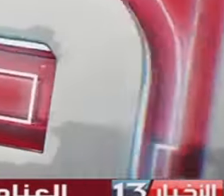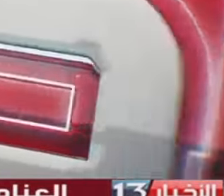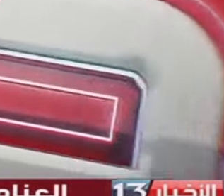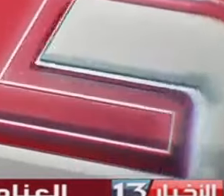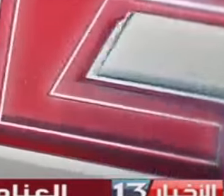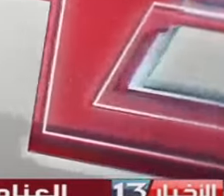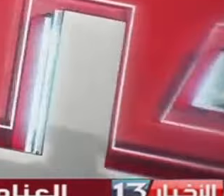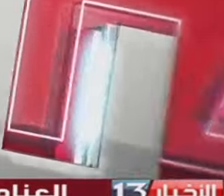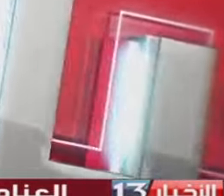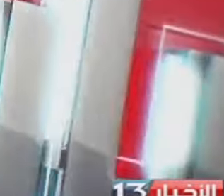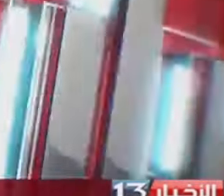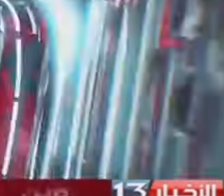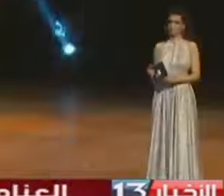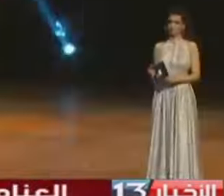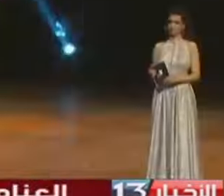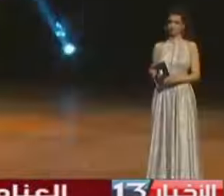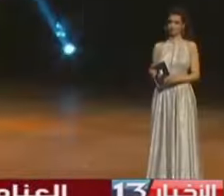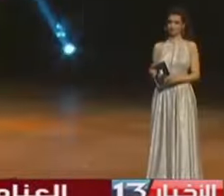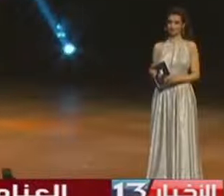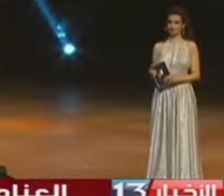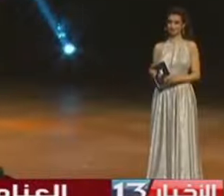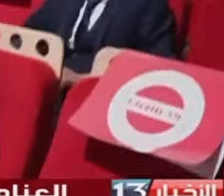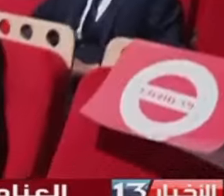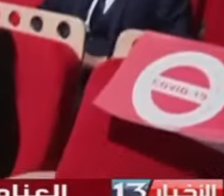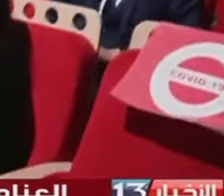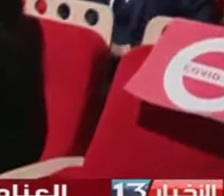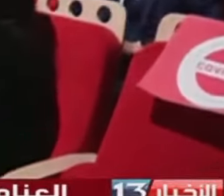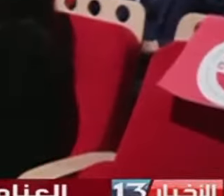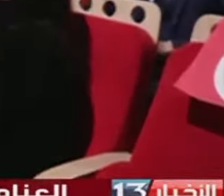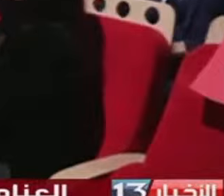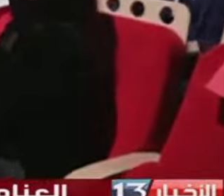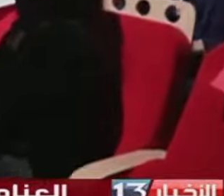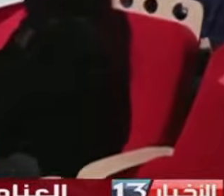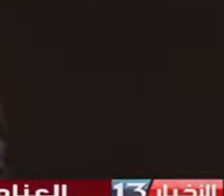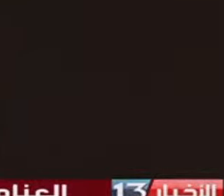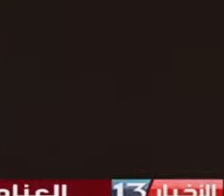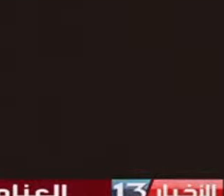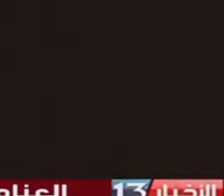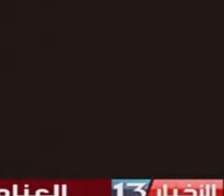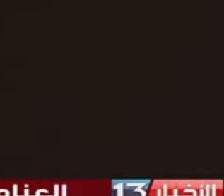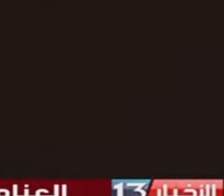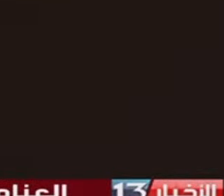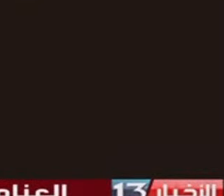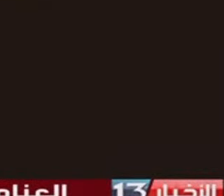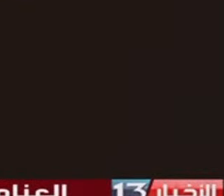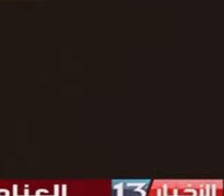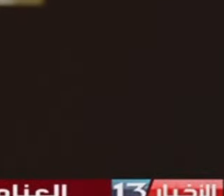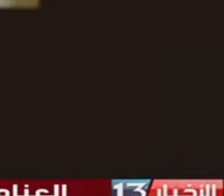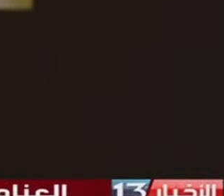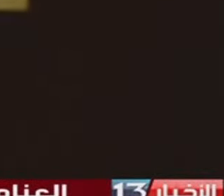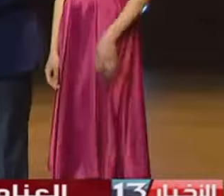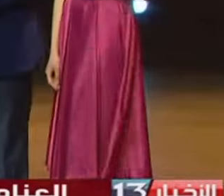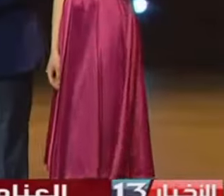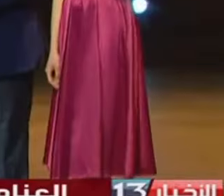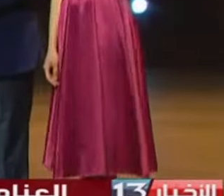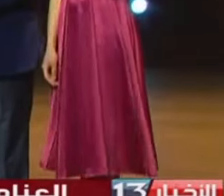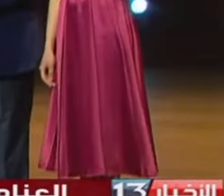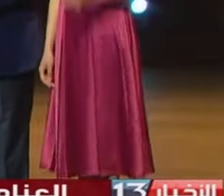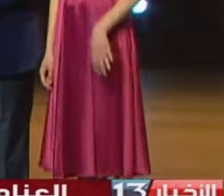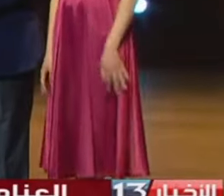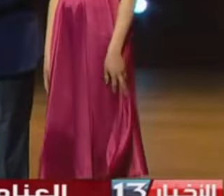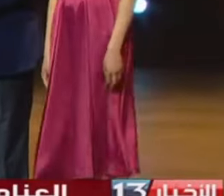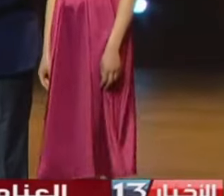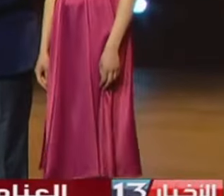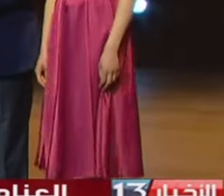بارزة لأسباب أمنية. اختتام الدورة 20 لمهرجان الأغنية التونسية وتتويج عدد من المشاركين